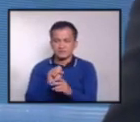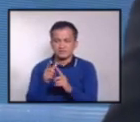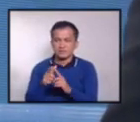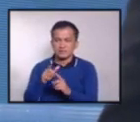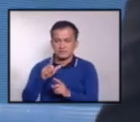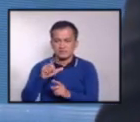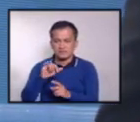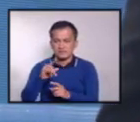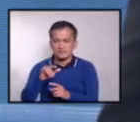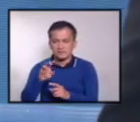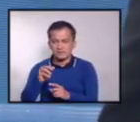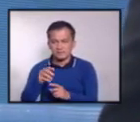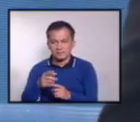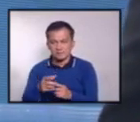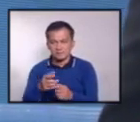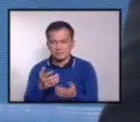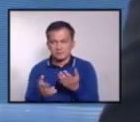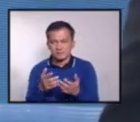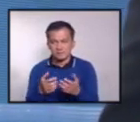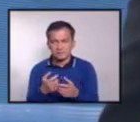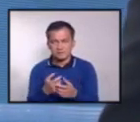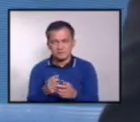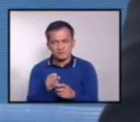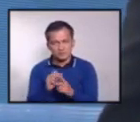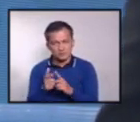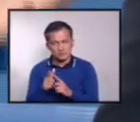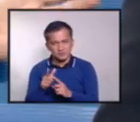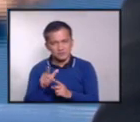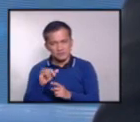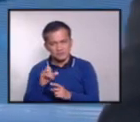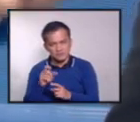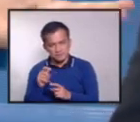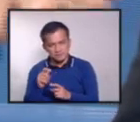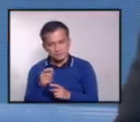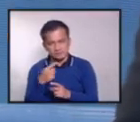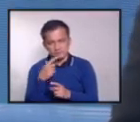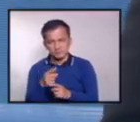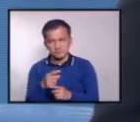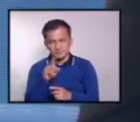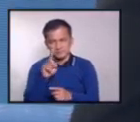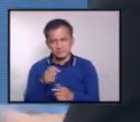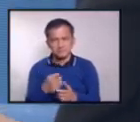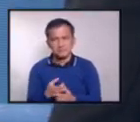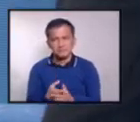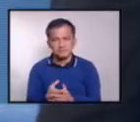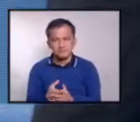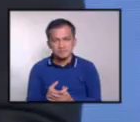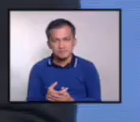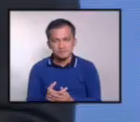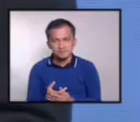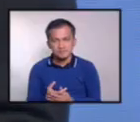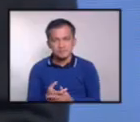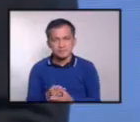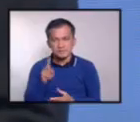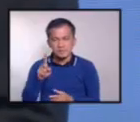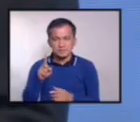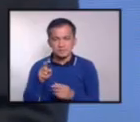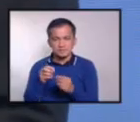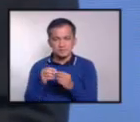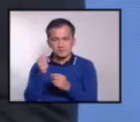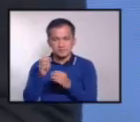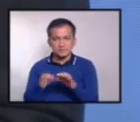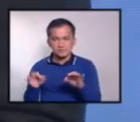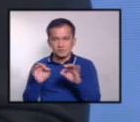kaya, isn't that a more socialist veering policy? Well, yung isa sa